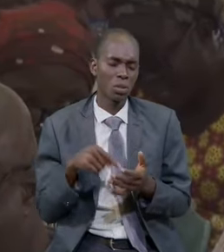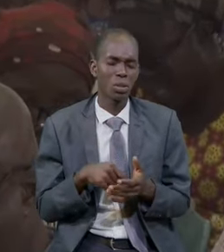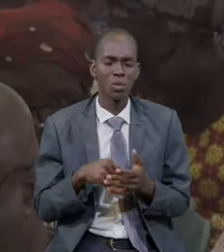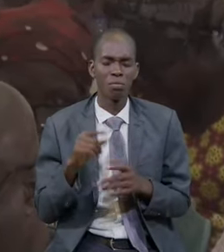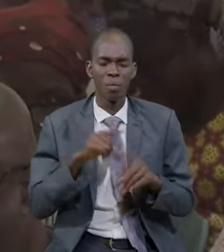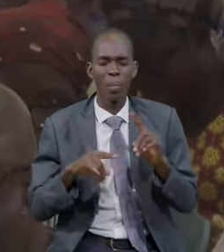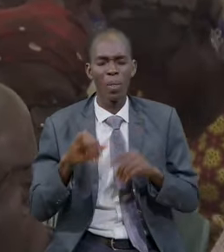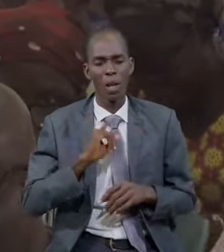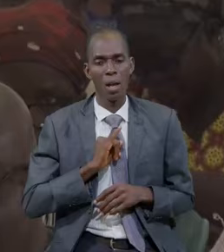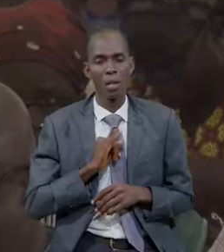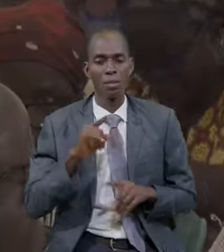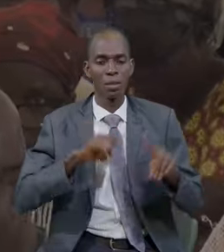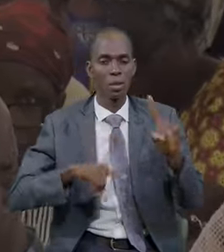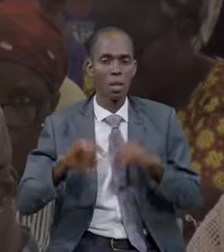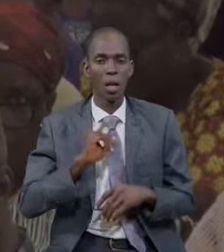Moi,